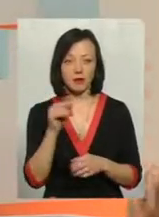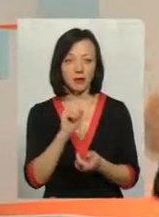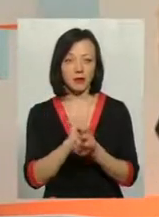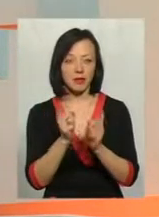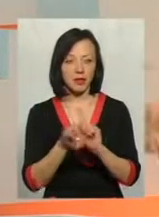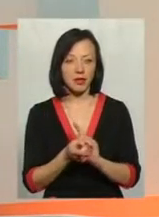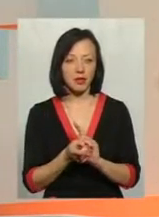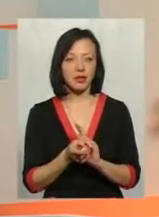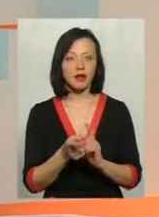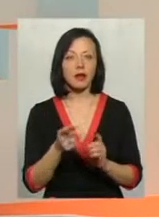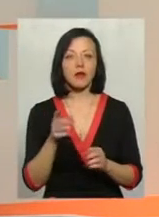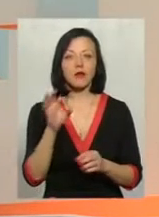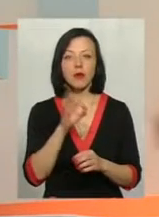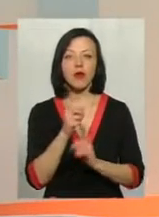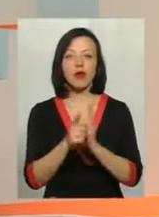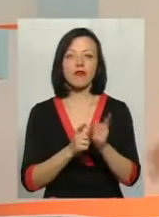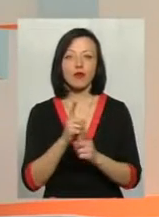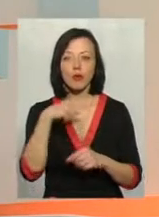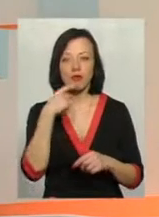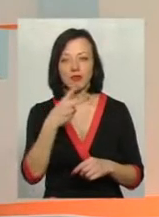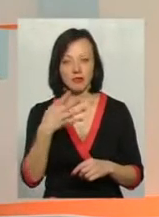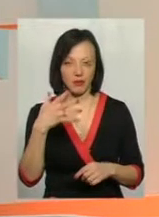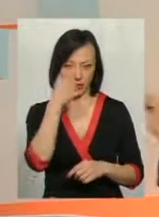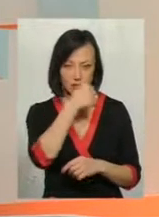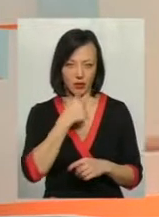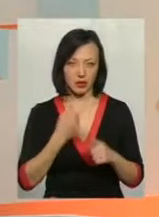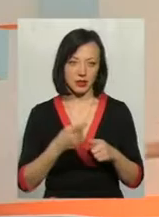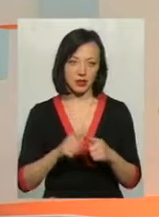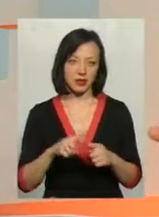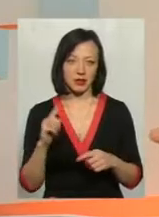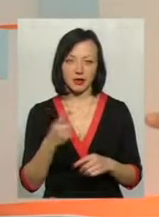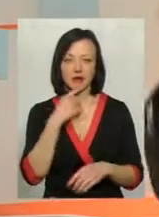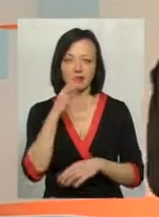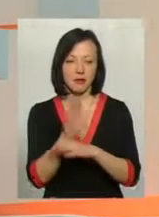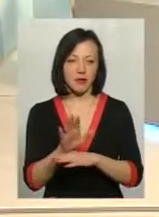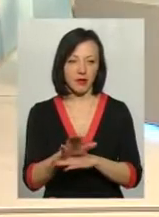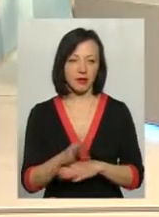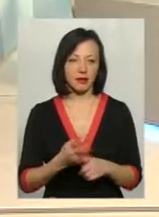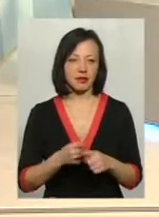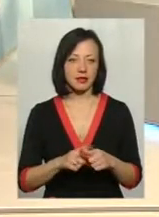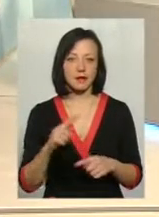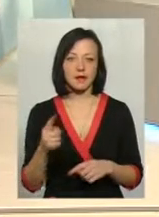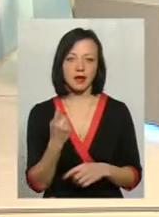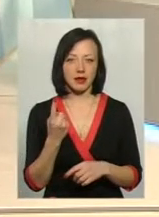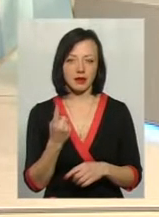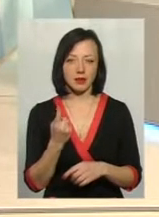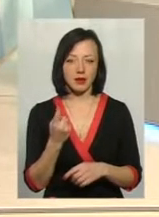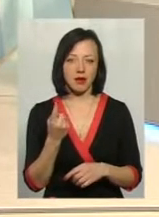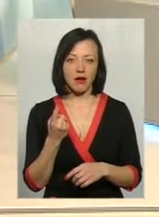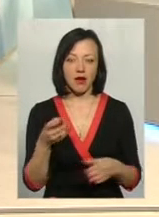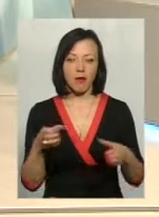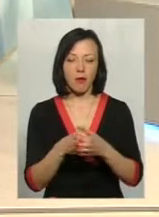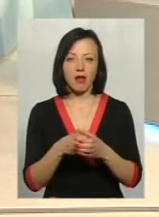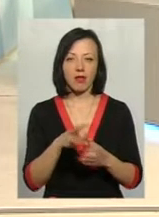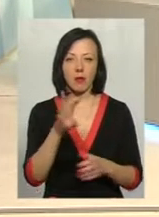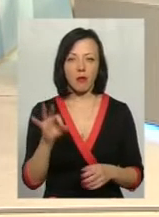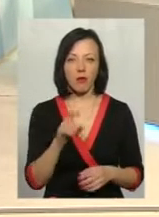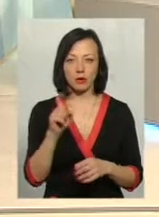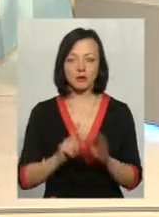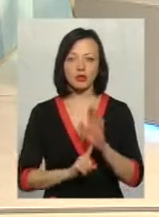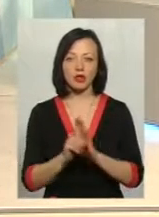йде. Про реформу говорять 25 років. Це перша команда, МОЗу, яка почала